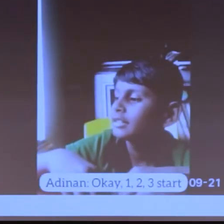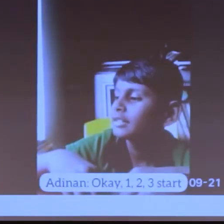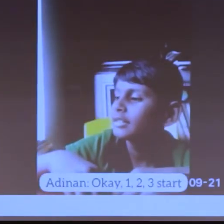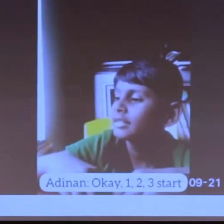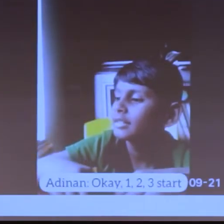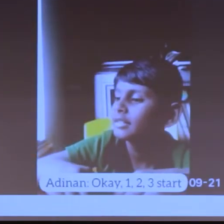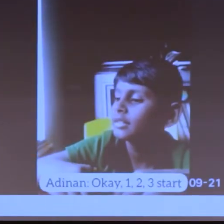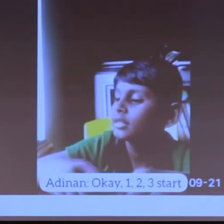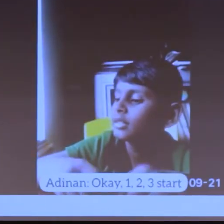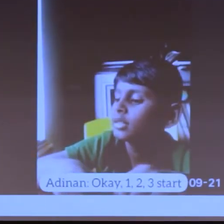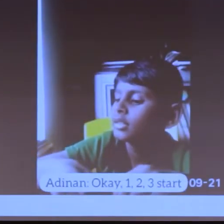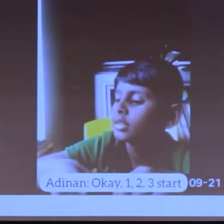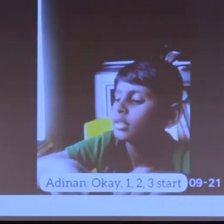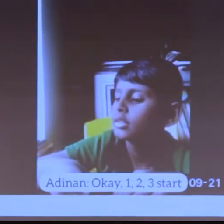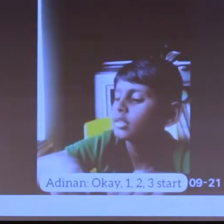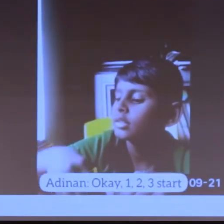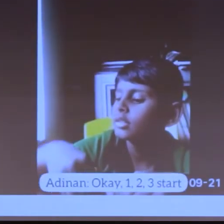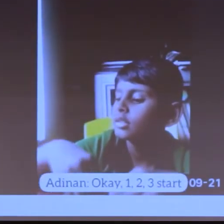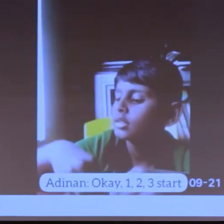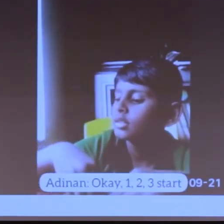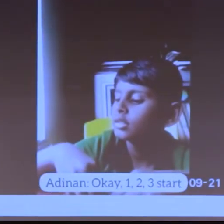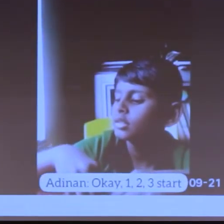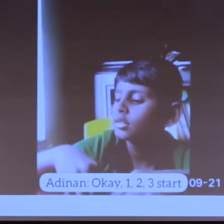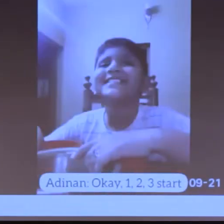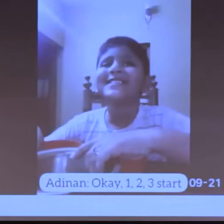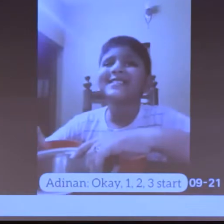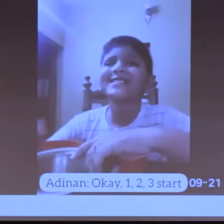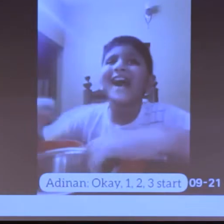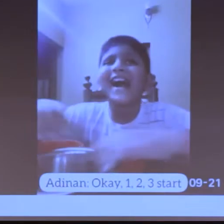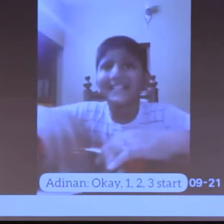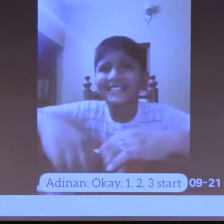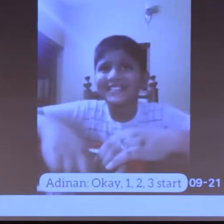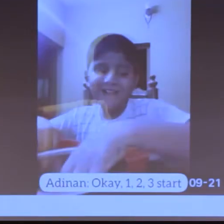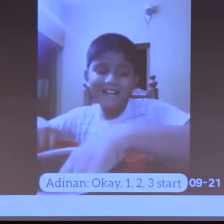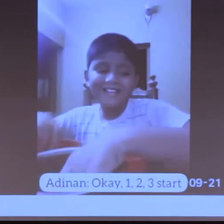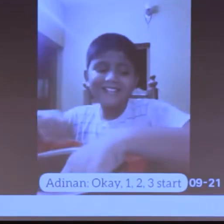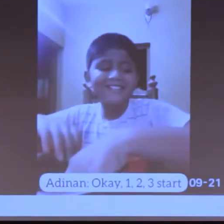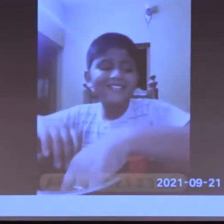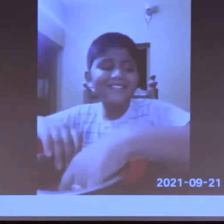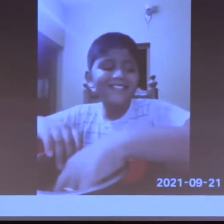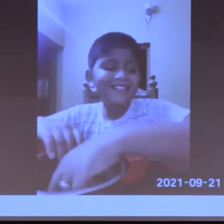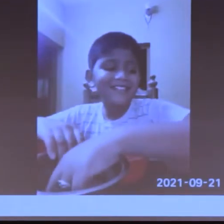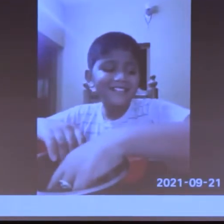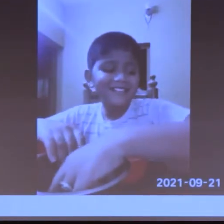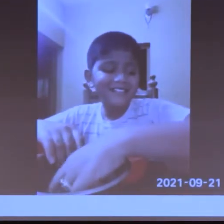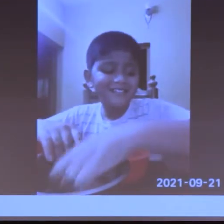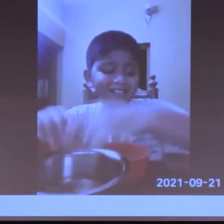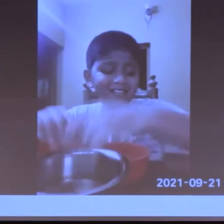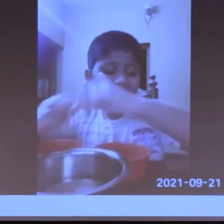ഓക്കേ, 1 2 3 സ്റ്റാർട്ട്.